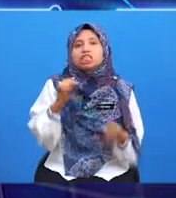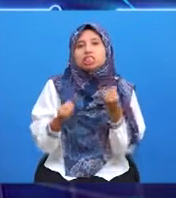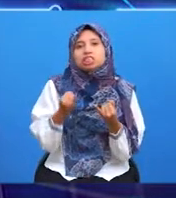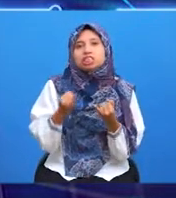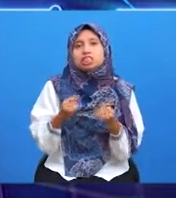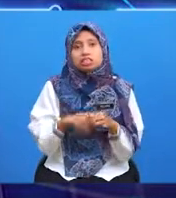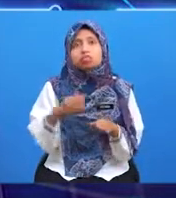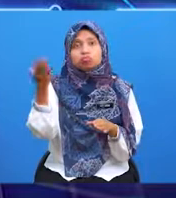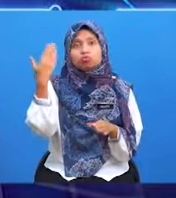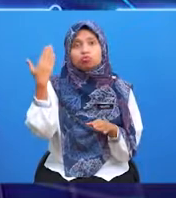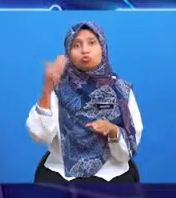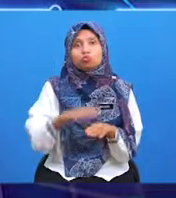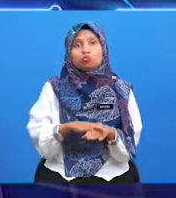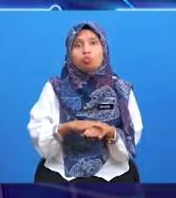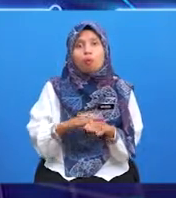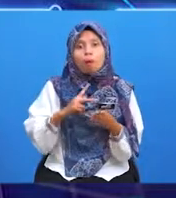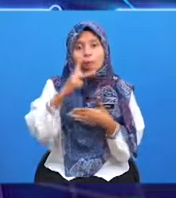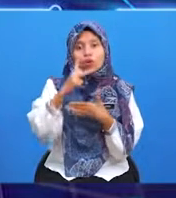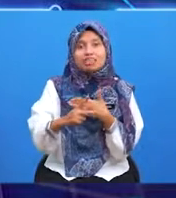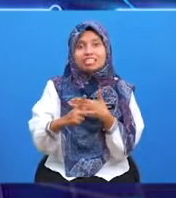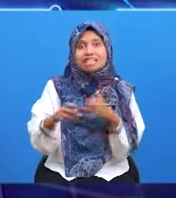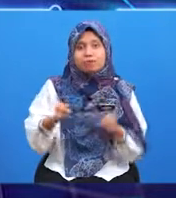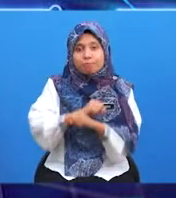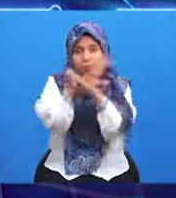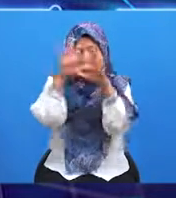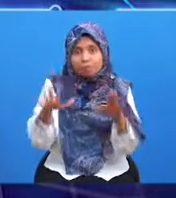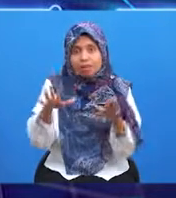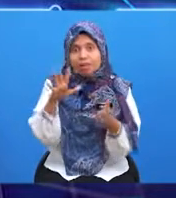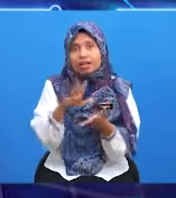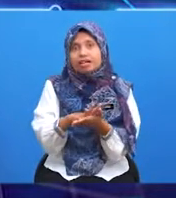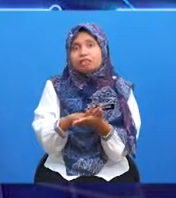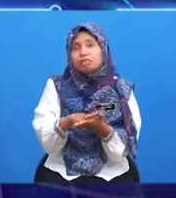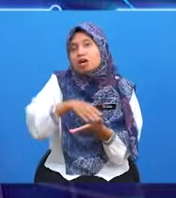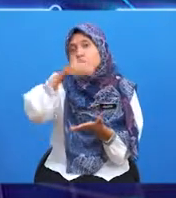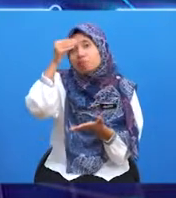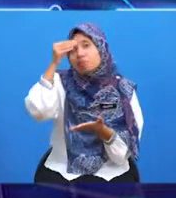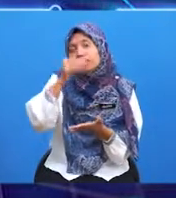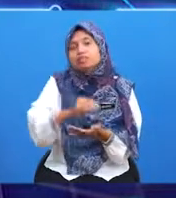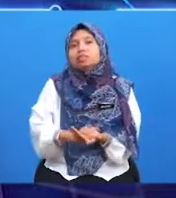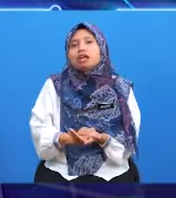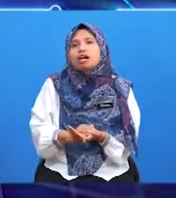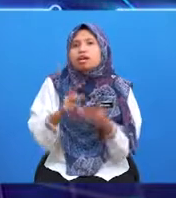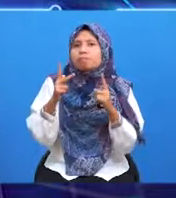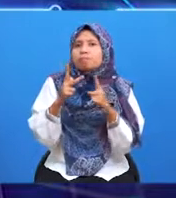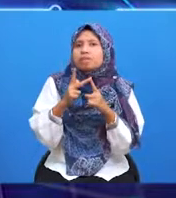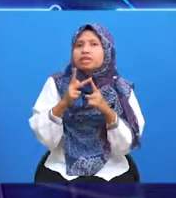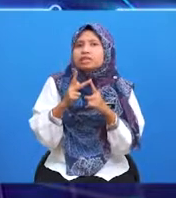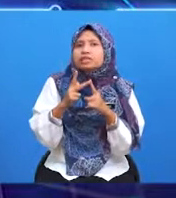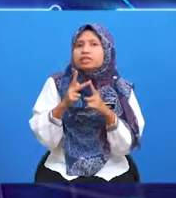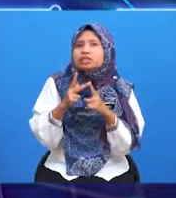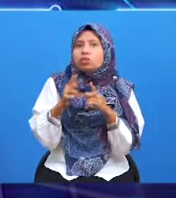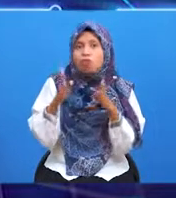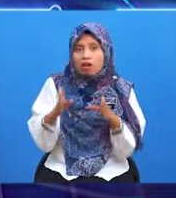di masa lalu proses penyebarluasan informasi dan maklumat kepada